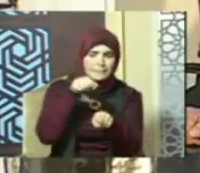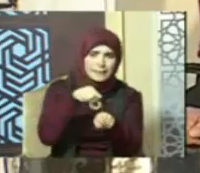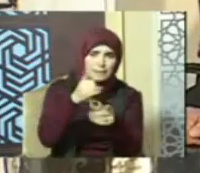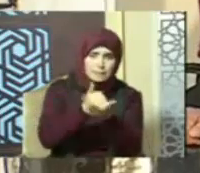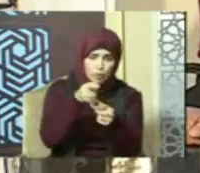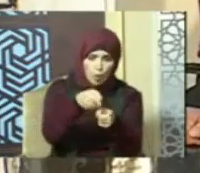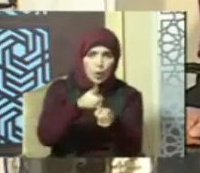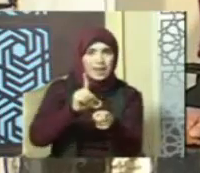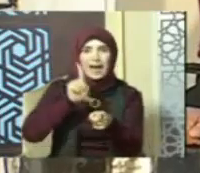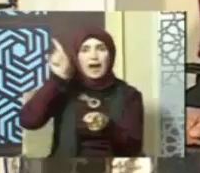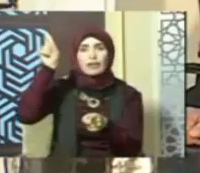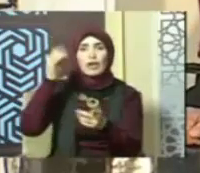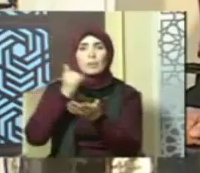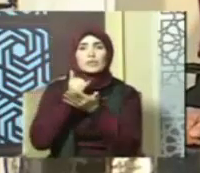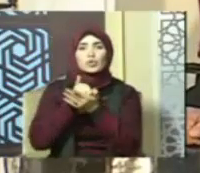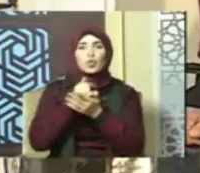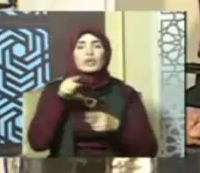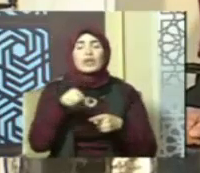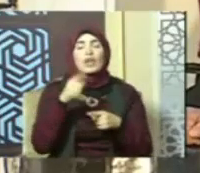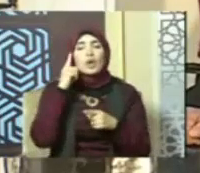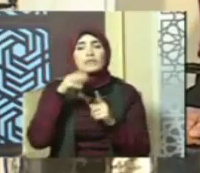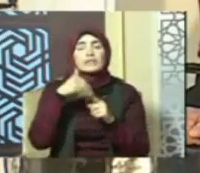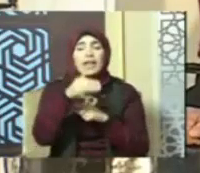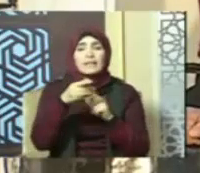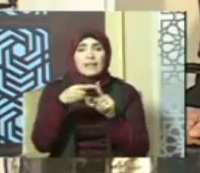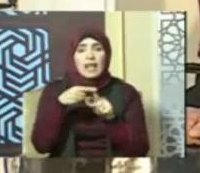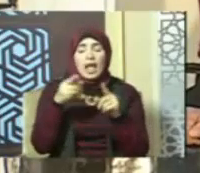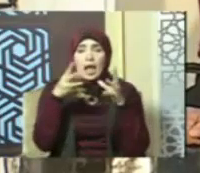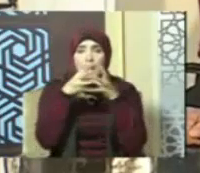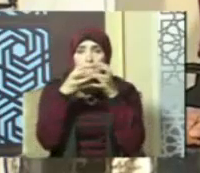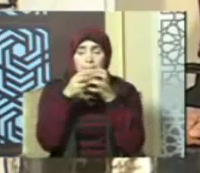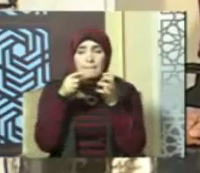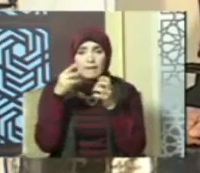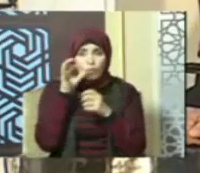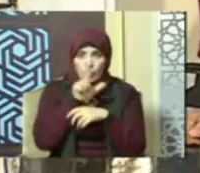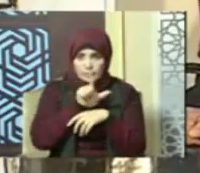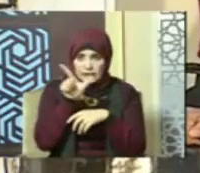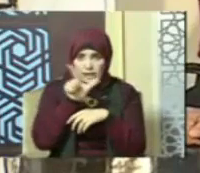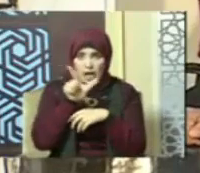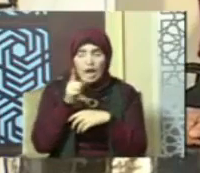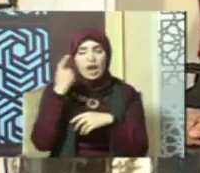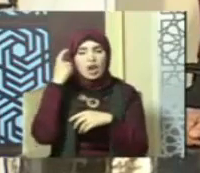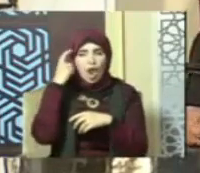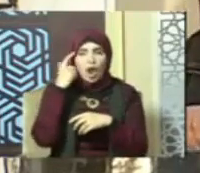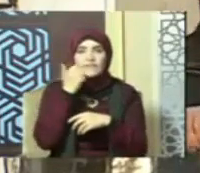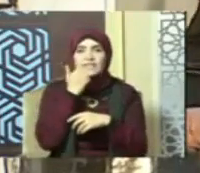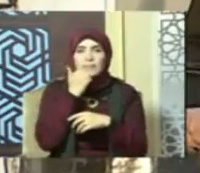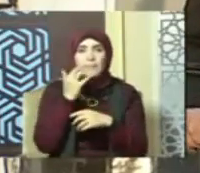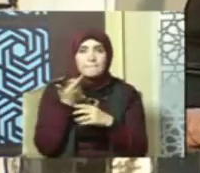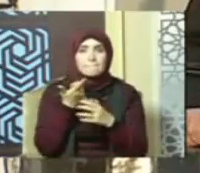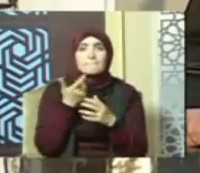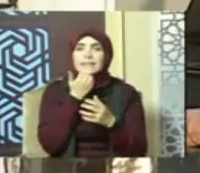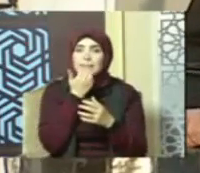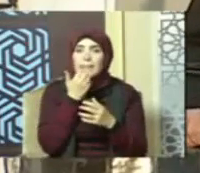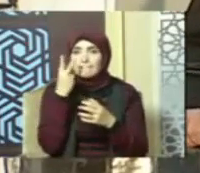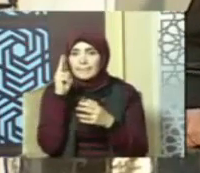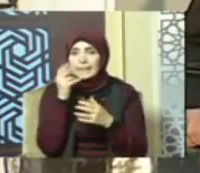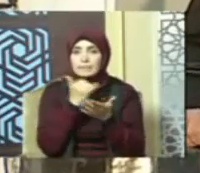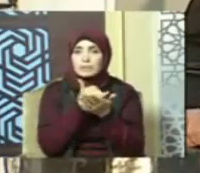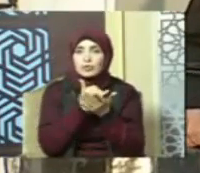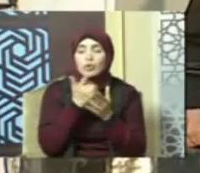المفهوم الصحيح للأخذ بالأسباب، والثالثة هي